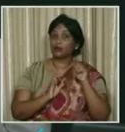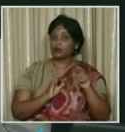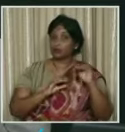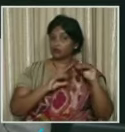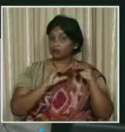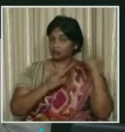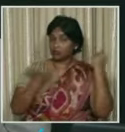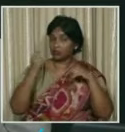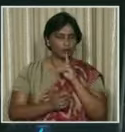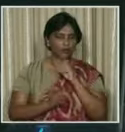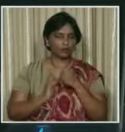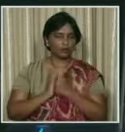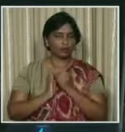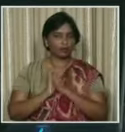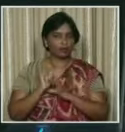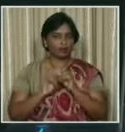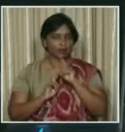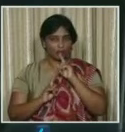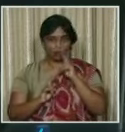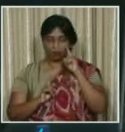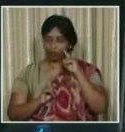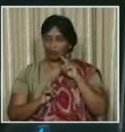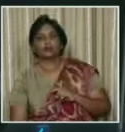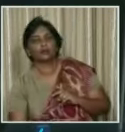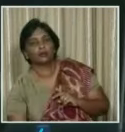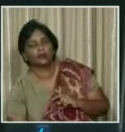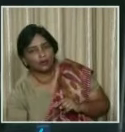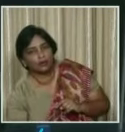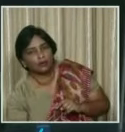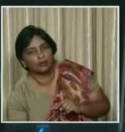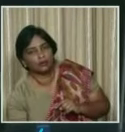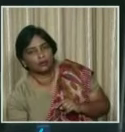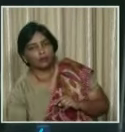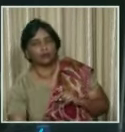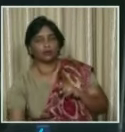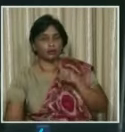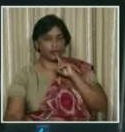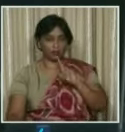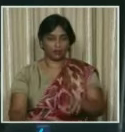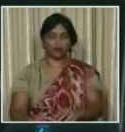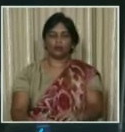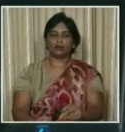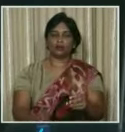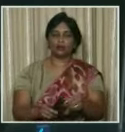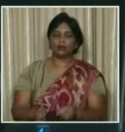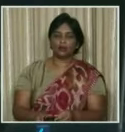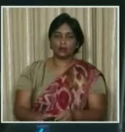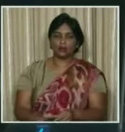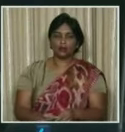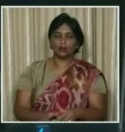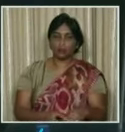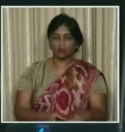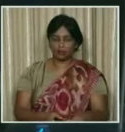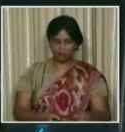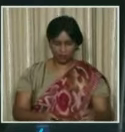ප්‍රමාණය 50%කින් අඩු වෙලා තියෙනවා. The consular division was made electronic from the original system